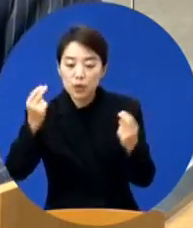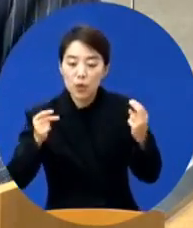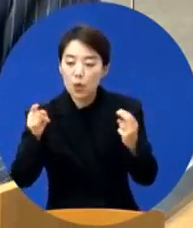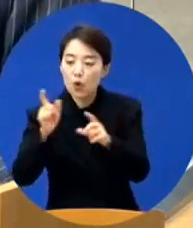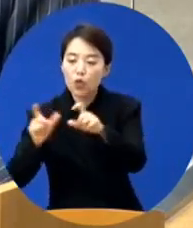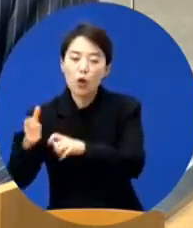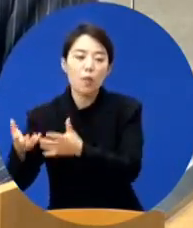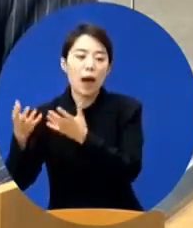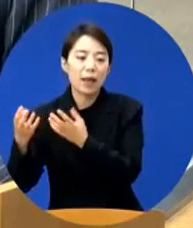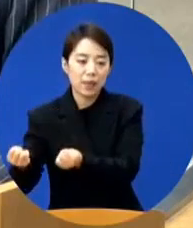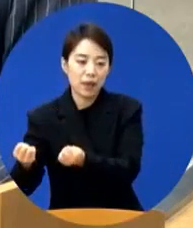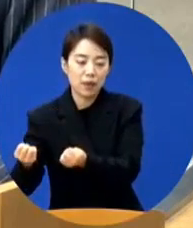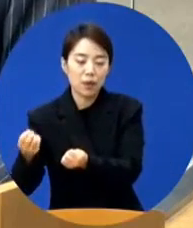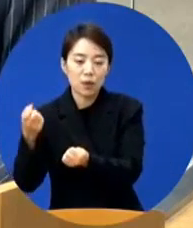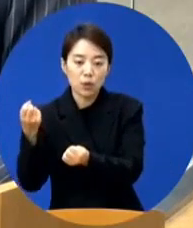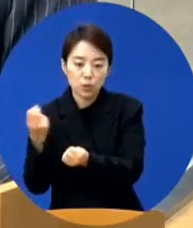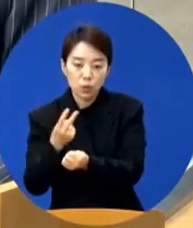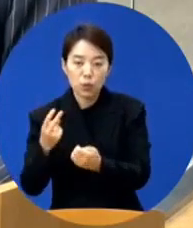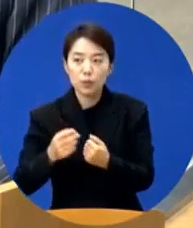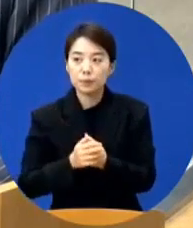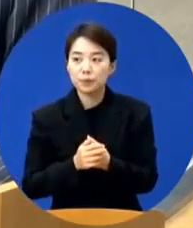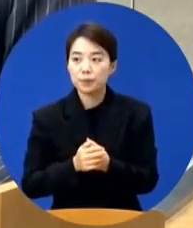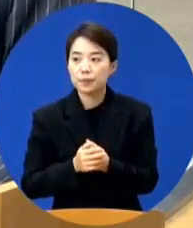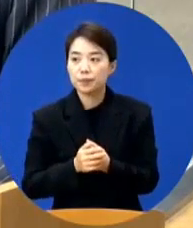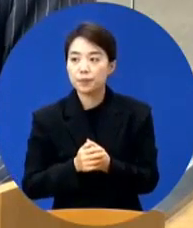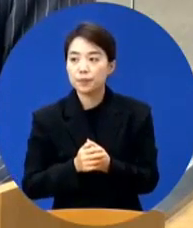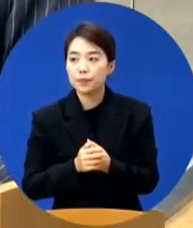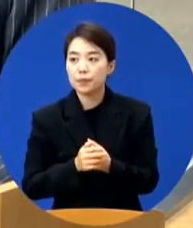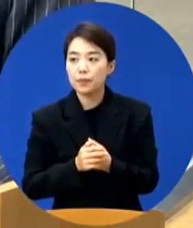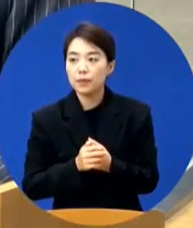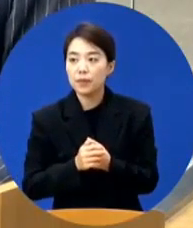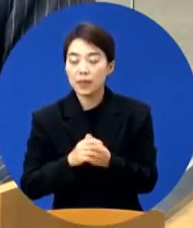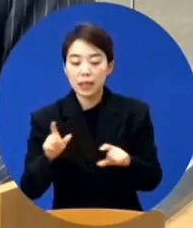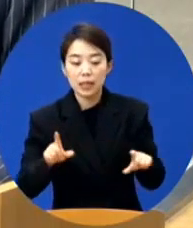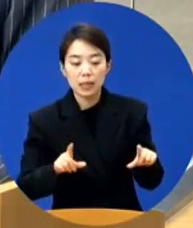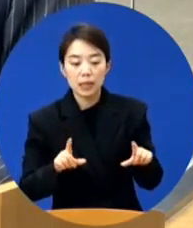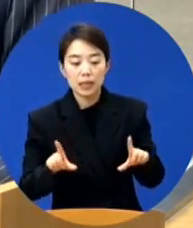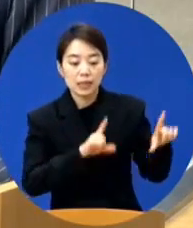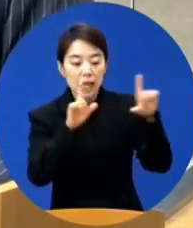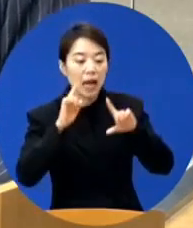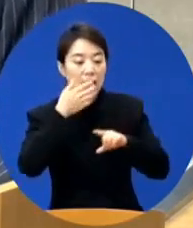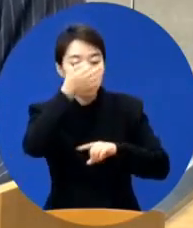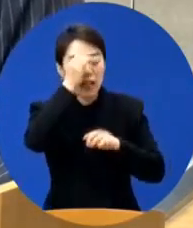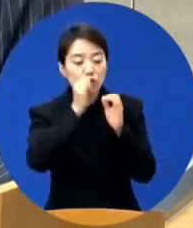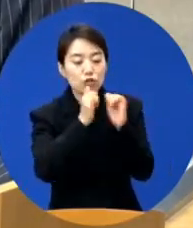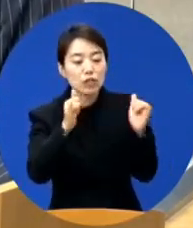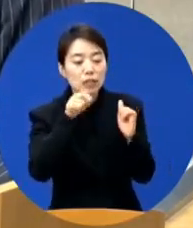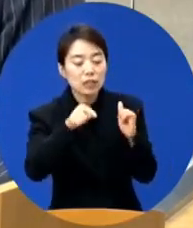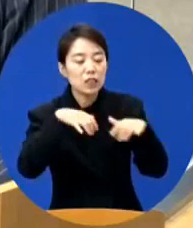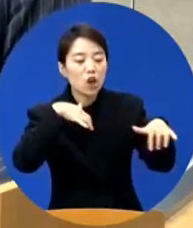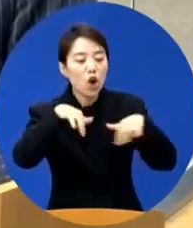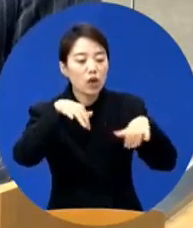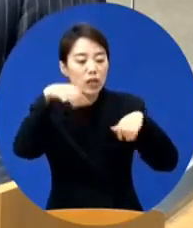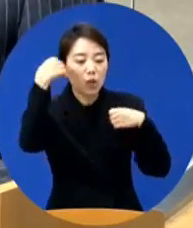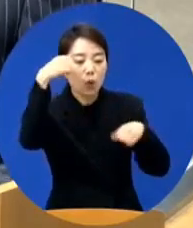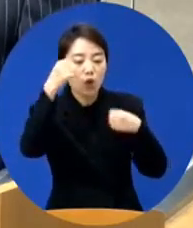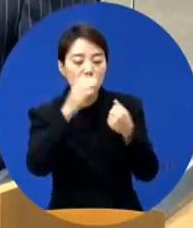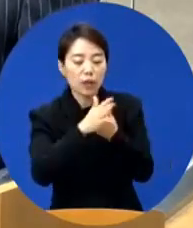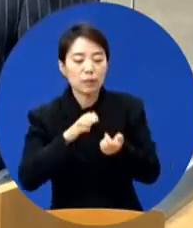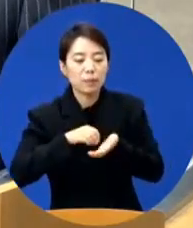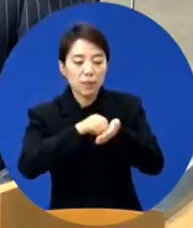예술하는 전문 청년들 이런 사람들은 생활 예술인이기 때문에 등록 안 되는 사람들이 많아요. 거기에